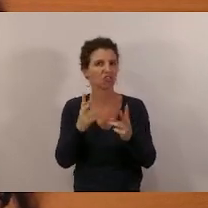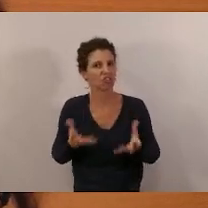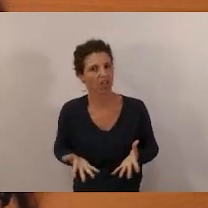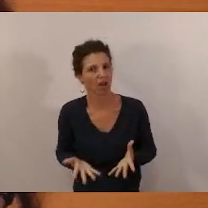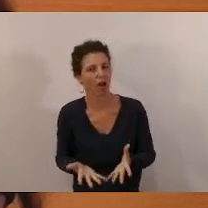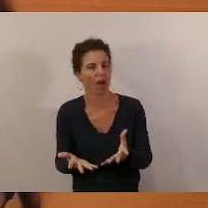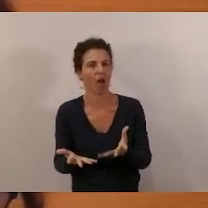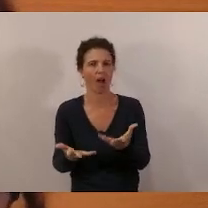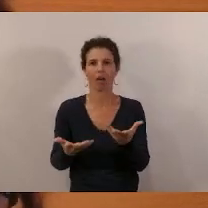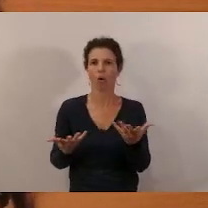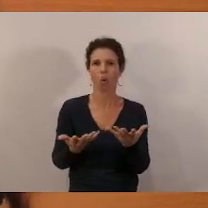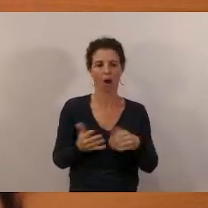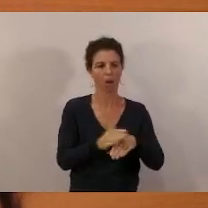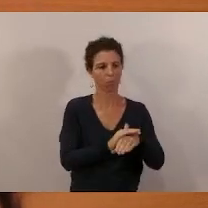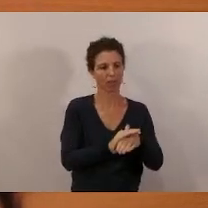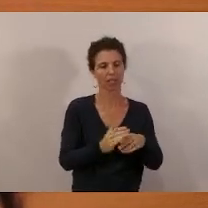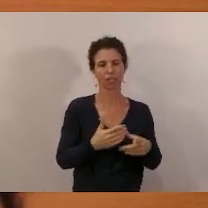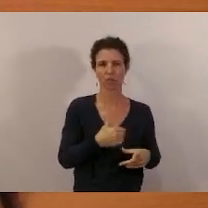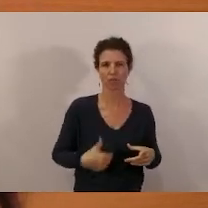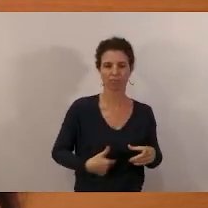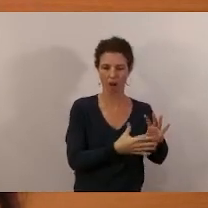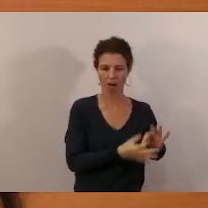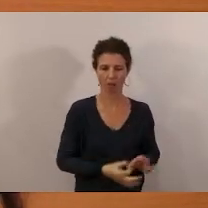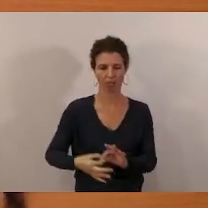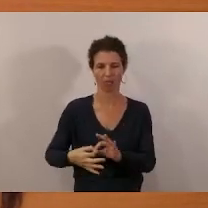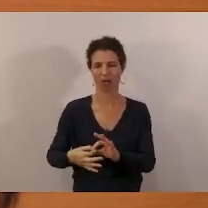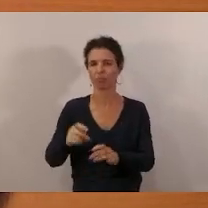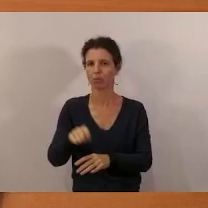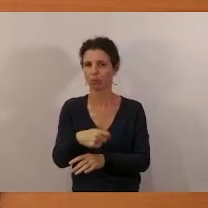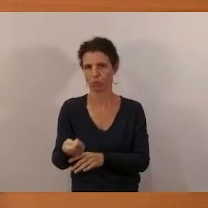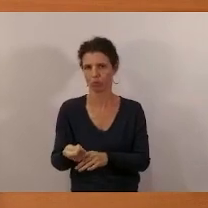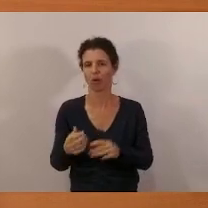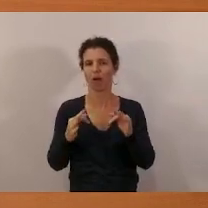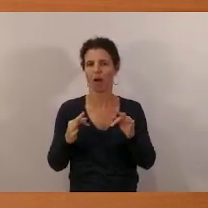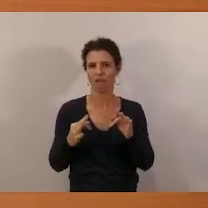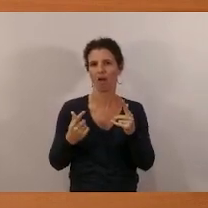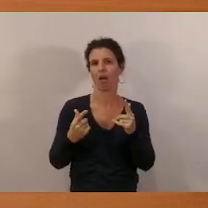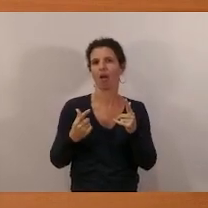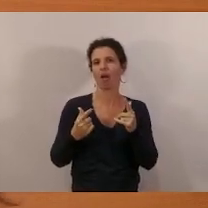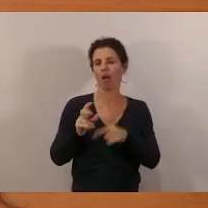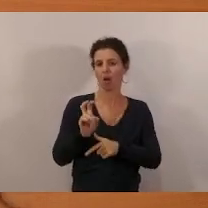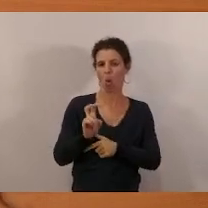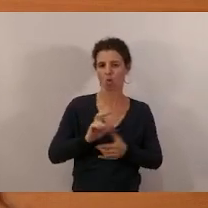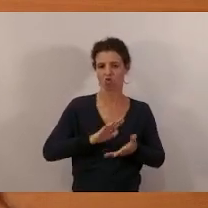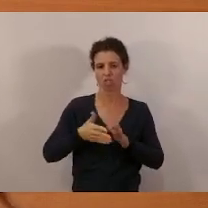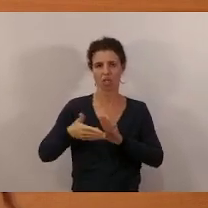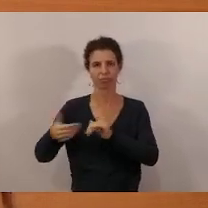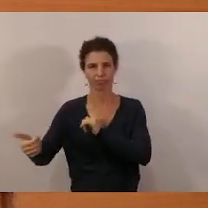politique municipale en matière de transition écologique. Et la Commission a donné un avis favorable.